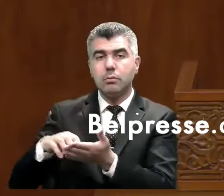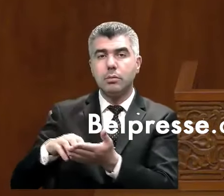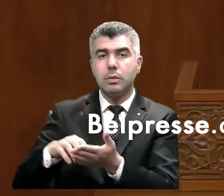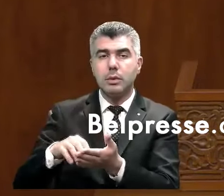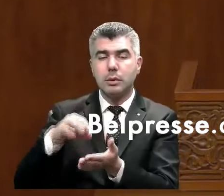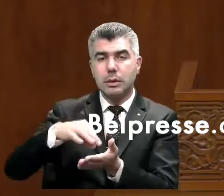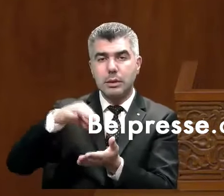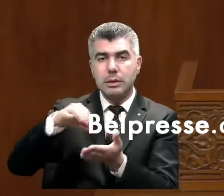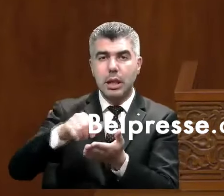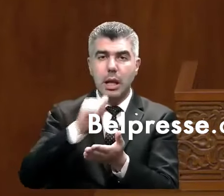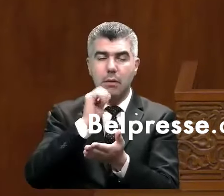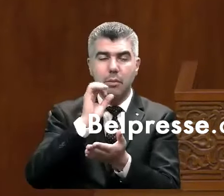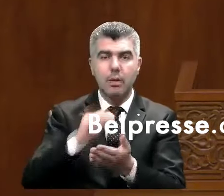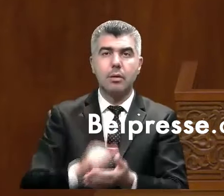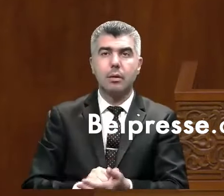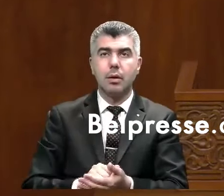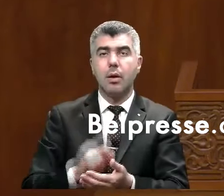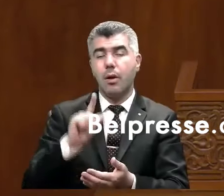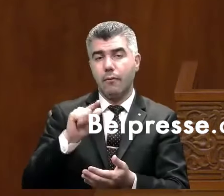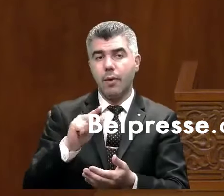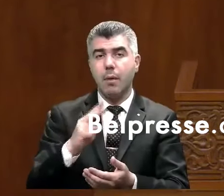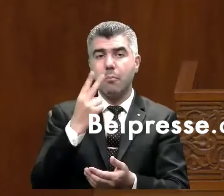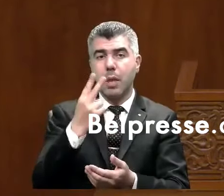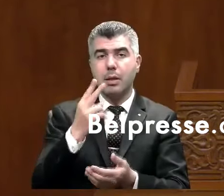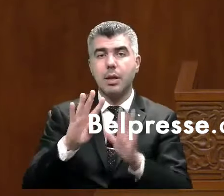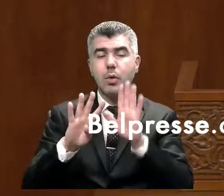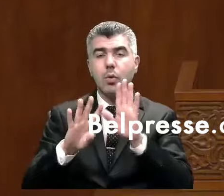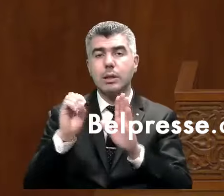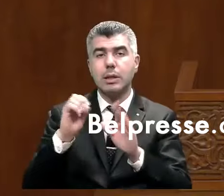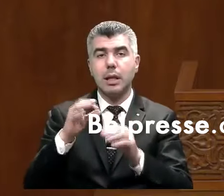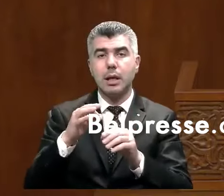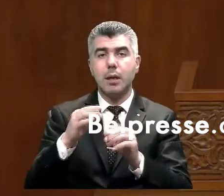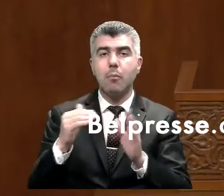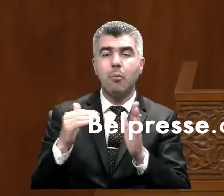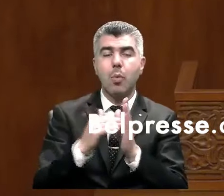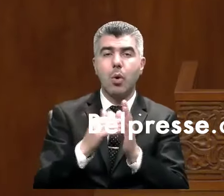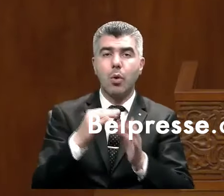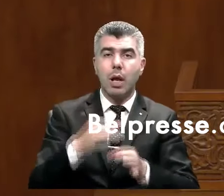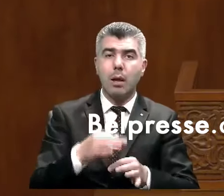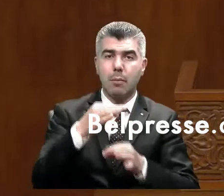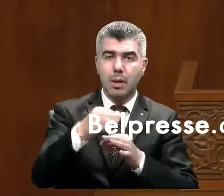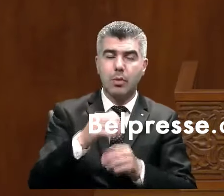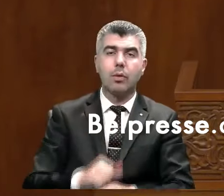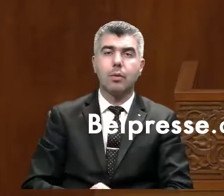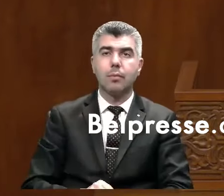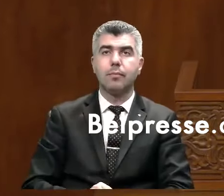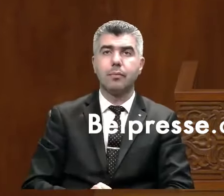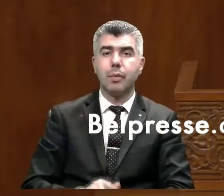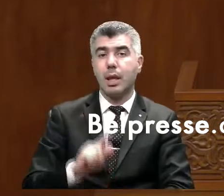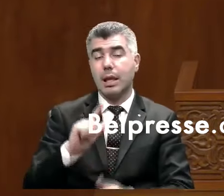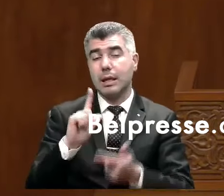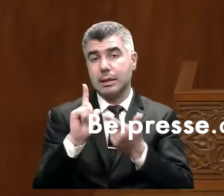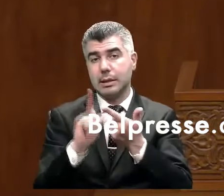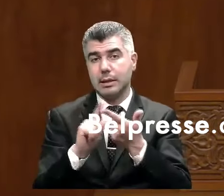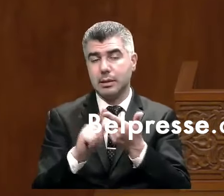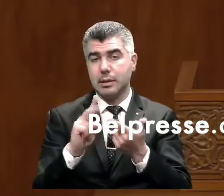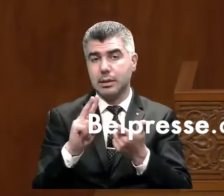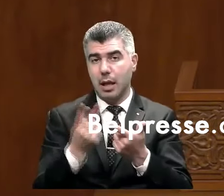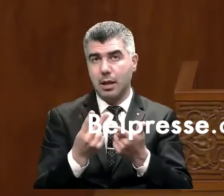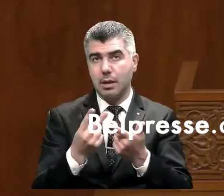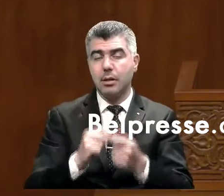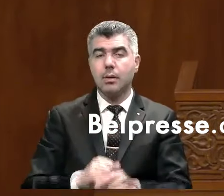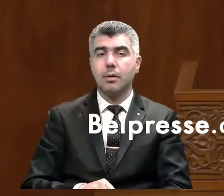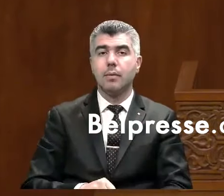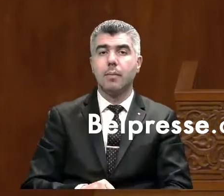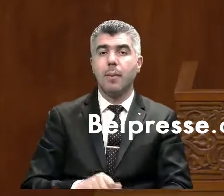هذ المجموعه هذه تخصصت لها 290 مليون متر مكعب يعني عاديه المجموعه الثانيه فيها دائره